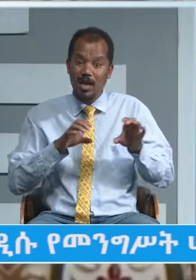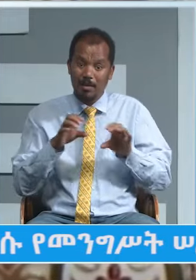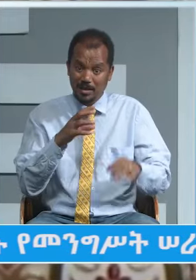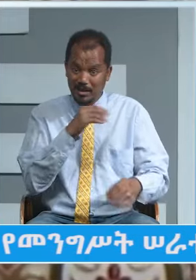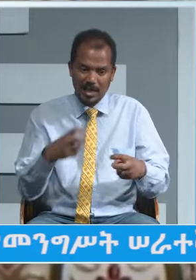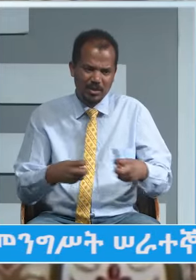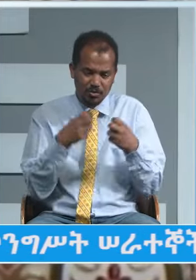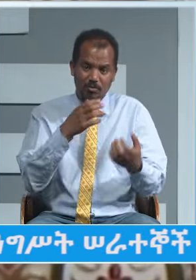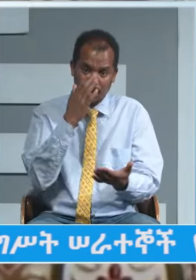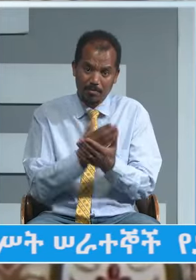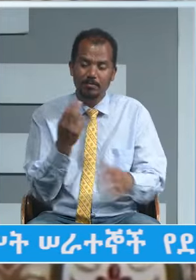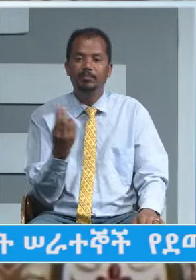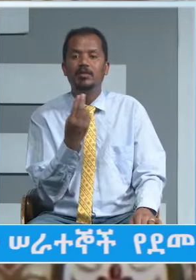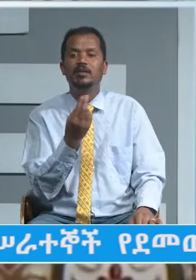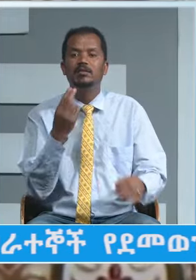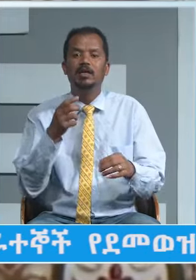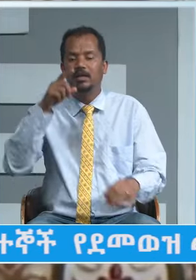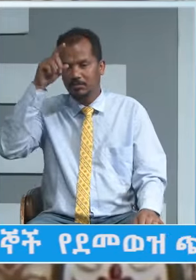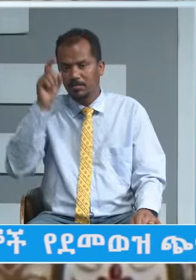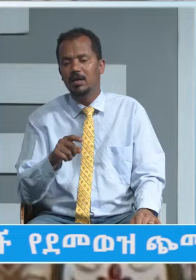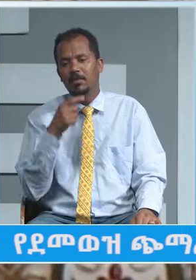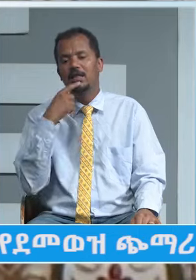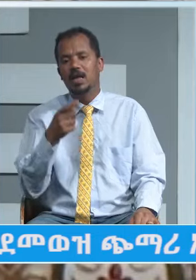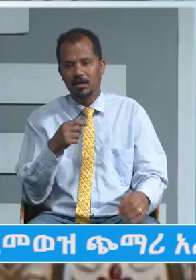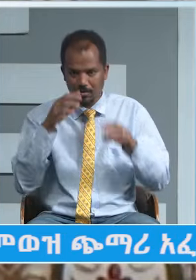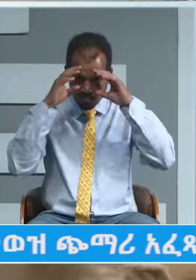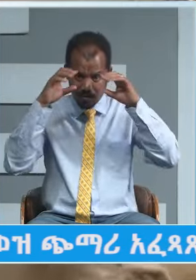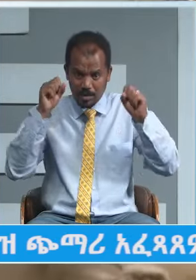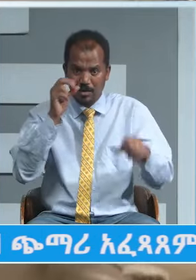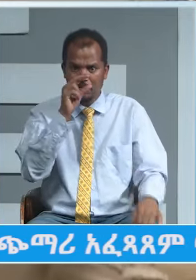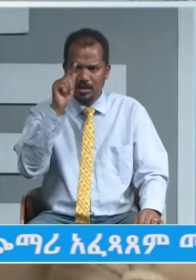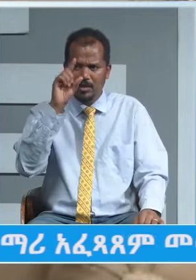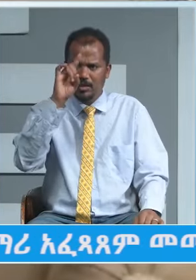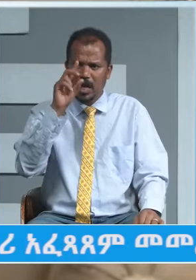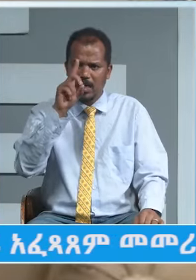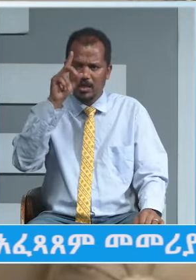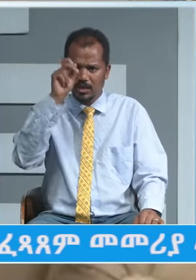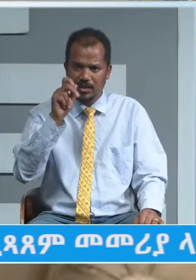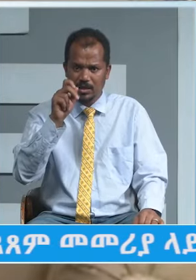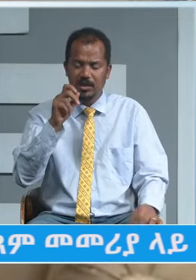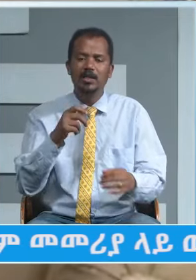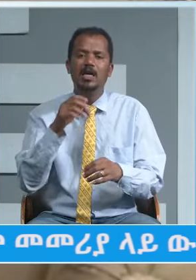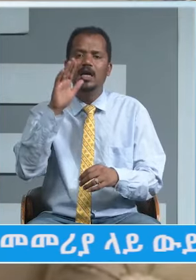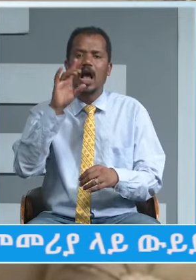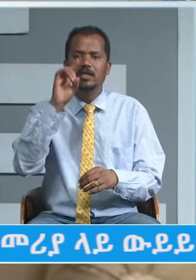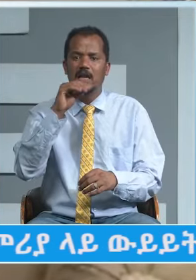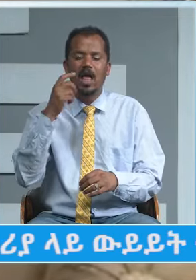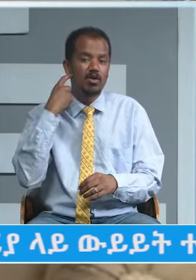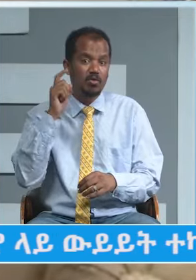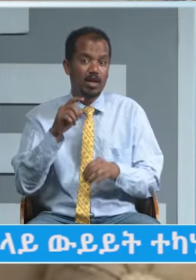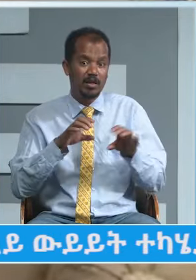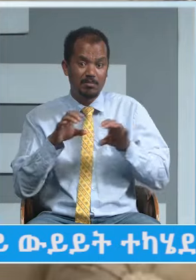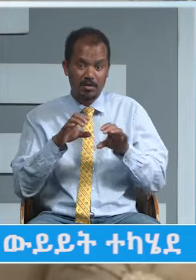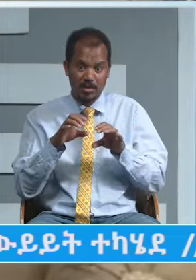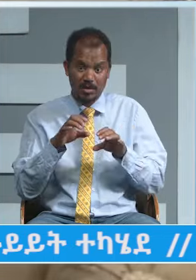ስምምነት ለማድረግና ግጭቱን ለማስቆም ልትጠቀምበት እንደሚገባም ገልጻለች። ፕሬዚዳንት ቢን ዛይድ አልናንያን በበኩላቸው በጋዛና